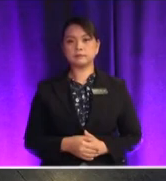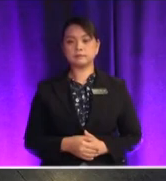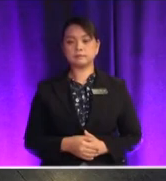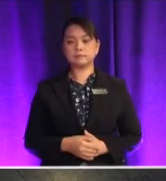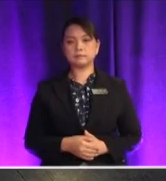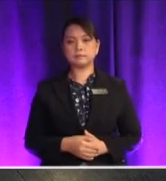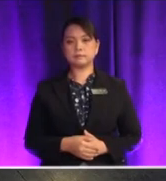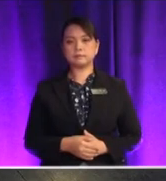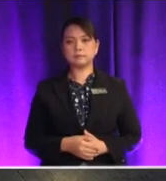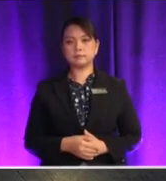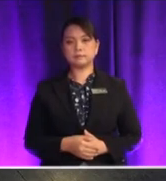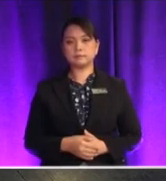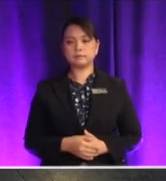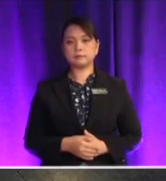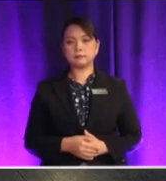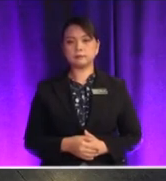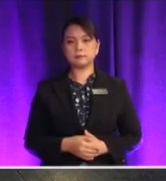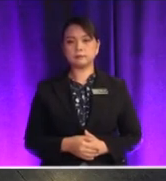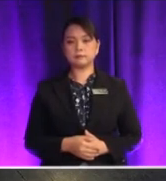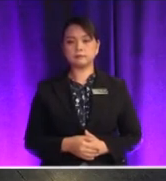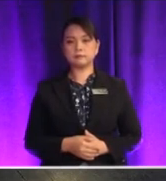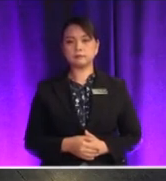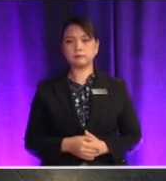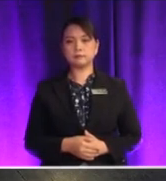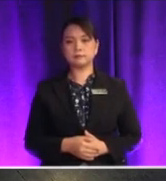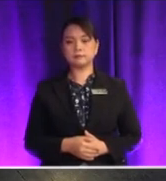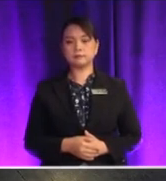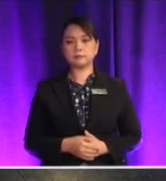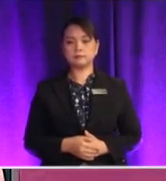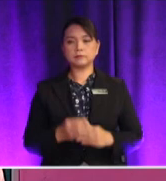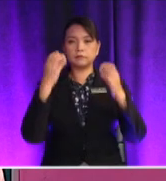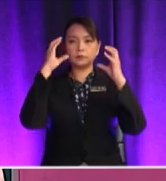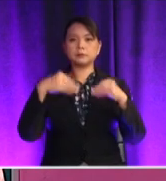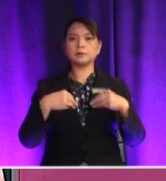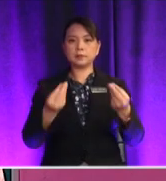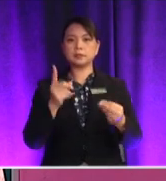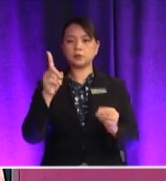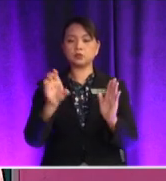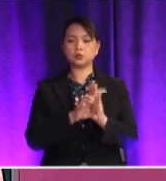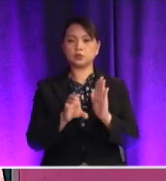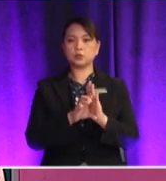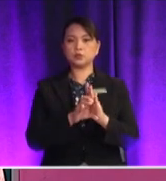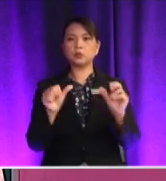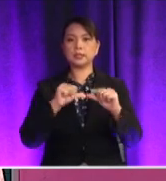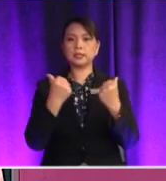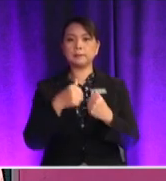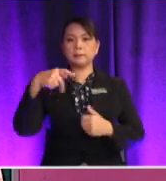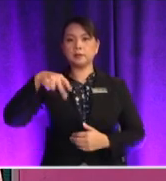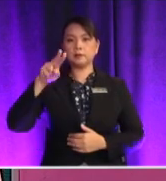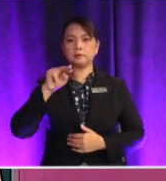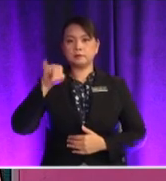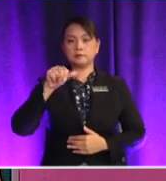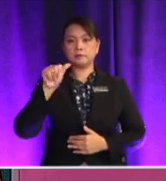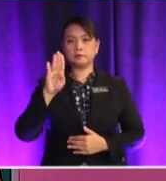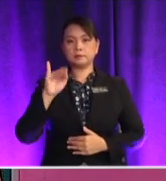Okey. Baik, cikgu. Okey, seterusnya. Saya nak bagi satu contoh berkaitan dengan kaum Punjabi. Baik. Jarang kita dengar berkaitan dengan kaum